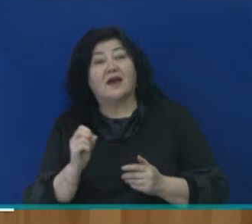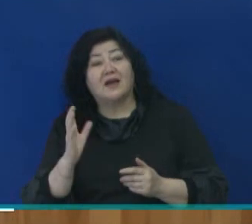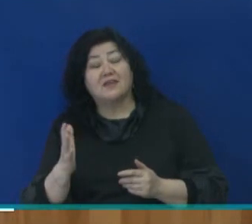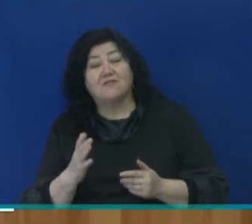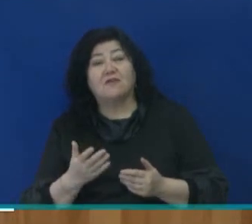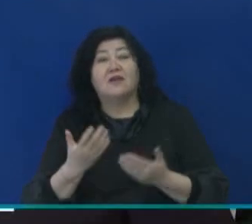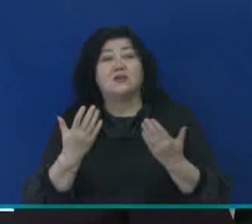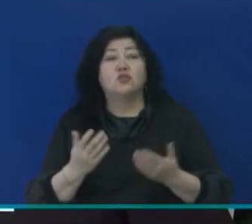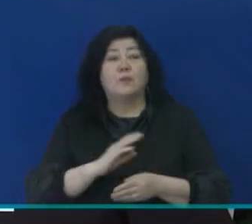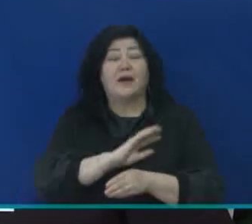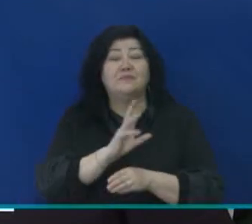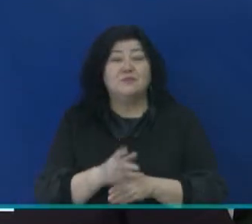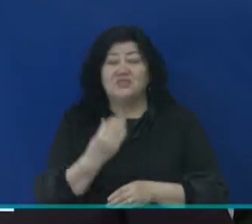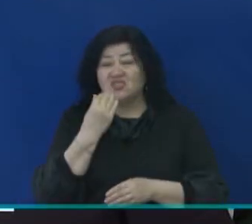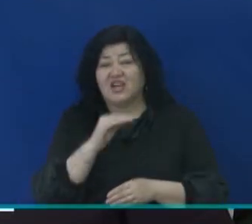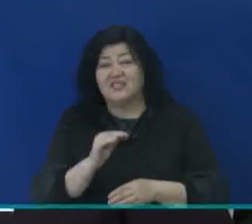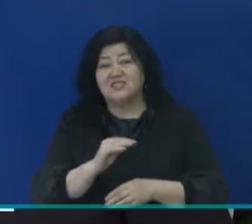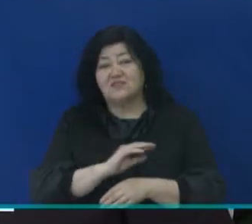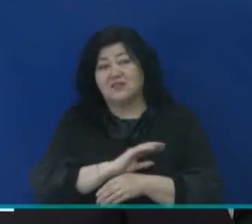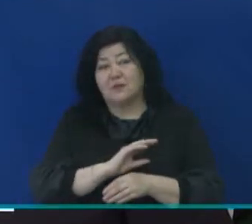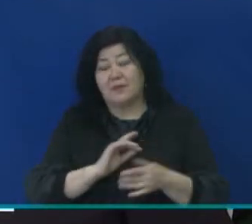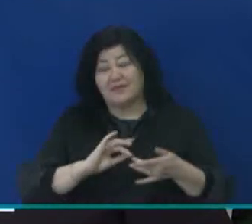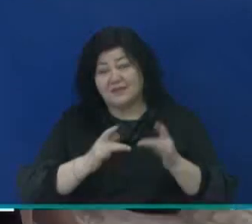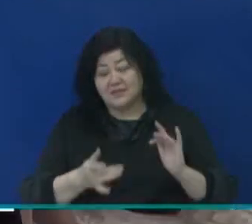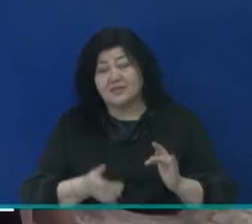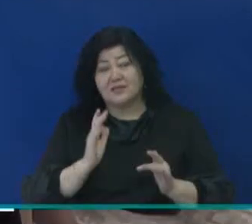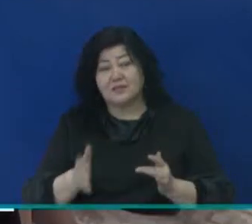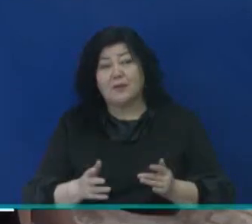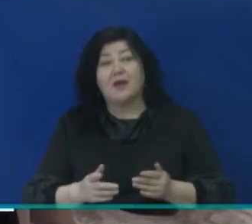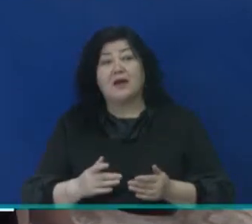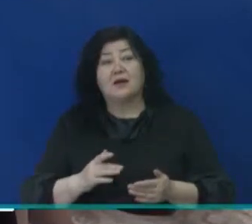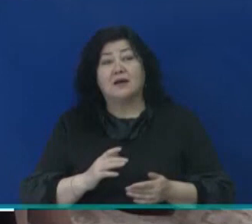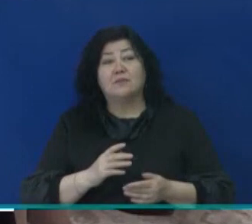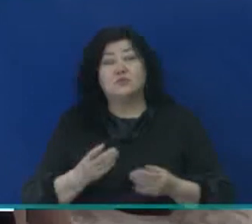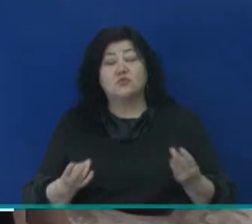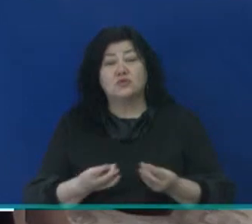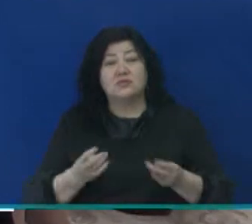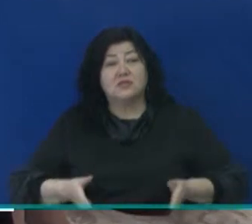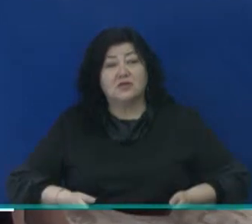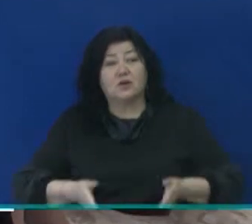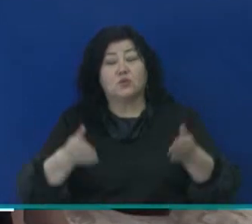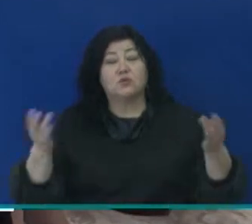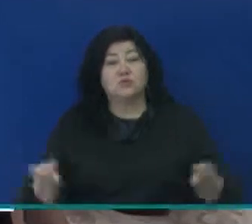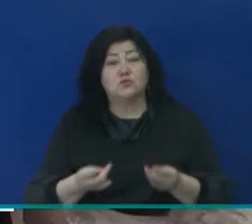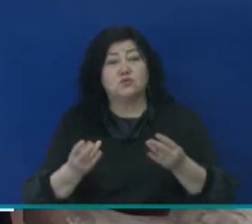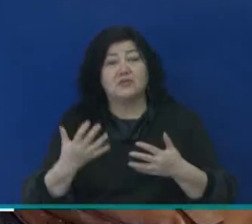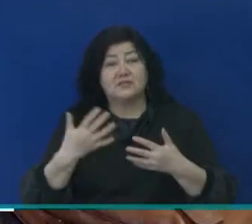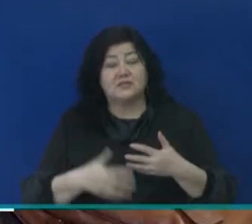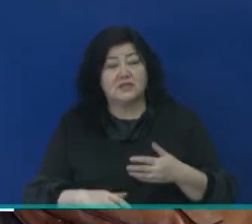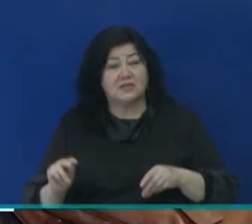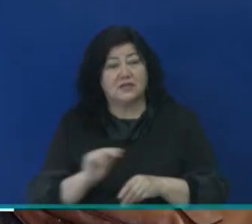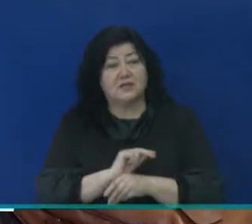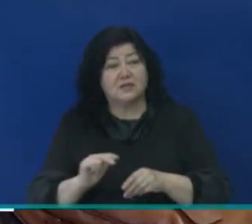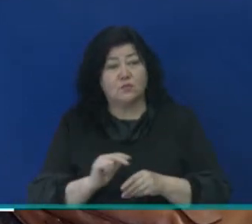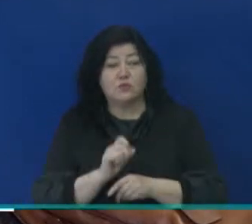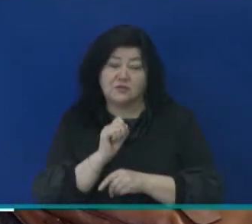интернетпен қамтамасыз ету үшін жергілікті байланыс операторларымен өзара іс-қимылды күшейтуді, сондай-ақ жолдар мен көшелерді орташа жөндеуге уақытылы сараптама